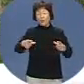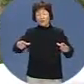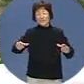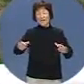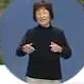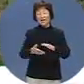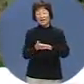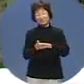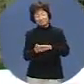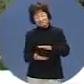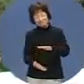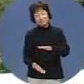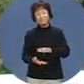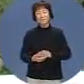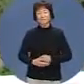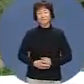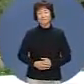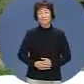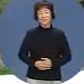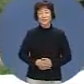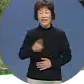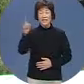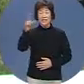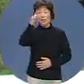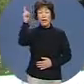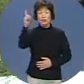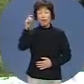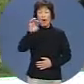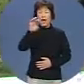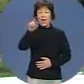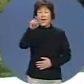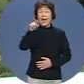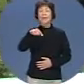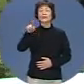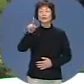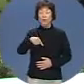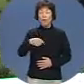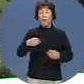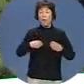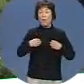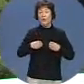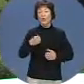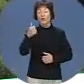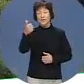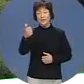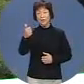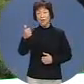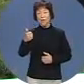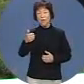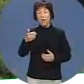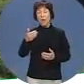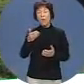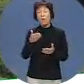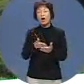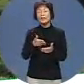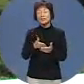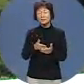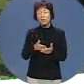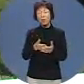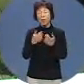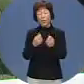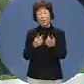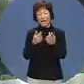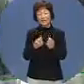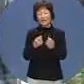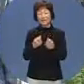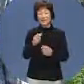富になってくるんです。で生駒の縁の行者の伝説もね、同じことだと思います。生駒の山の中